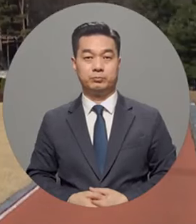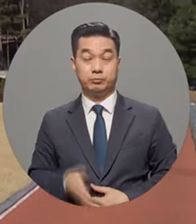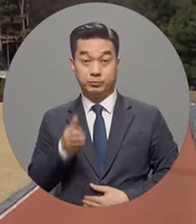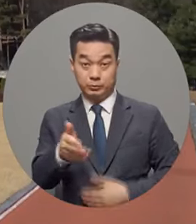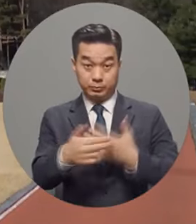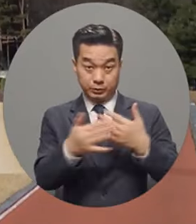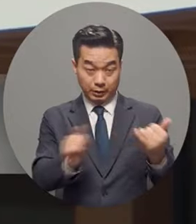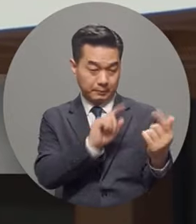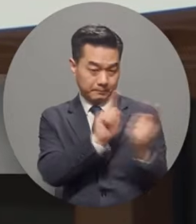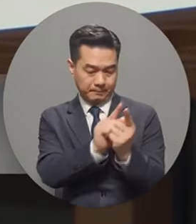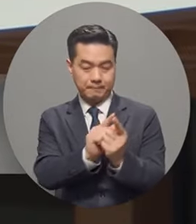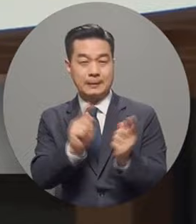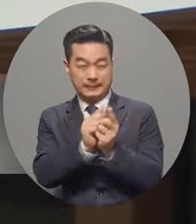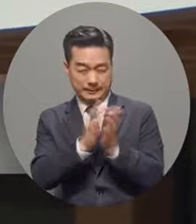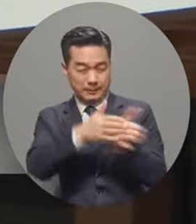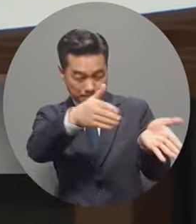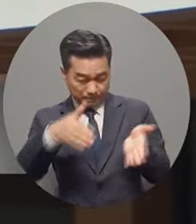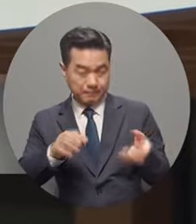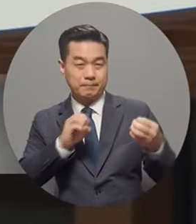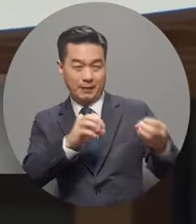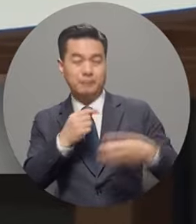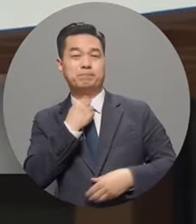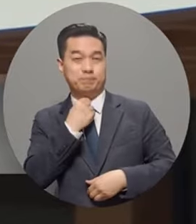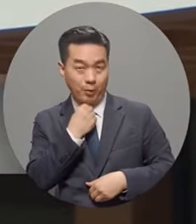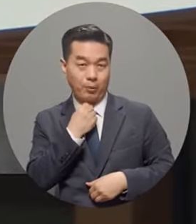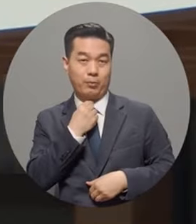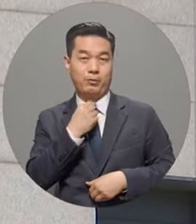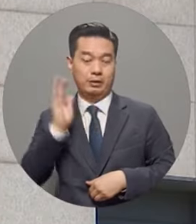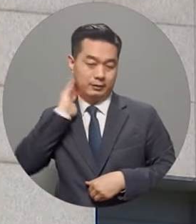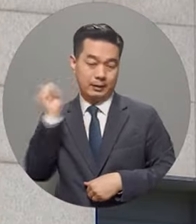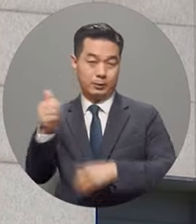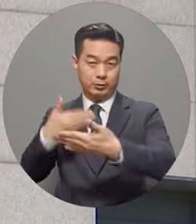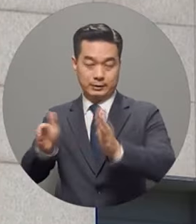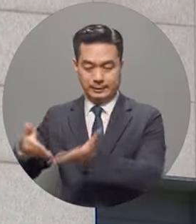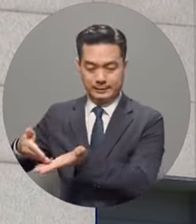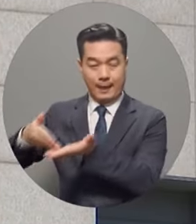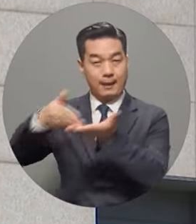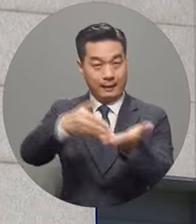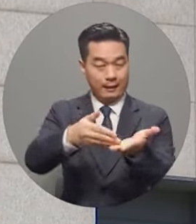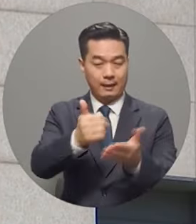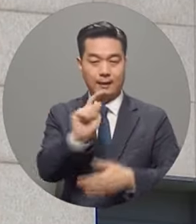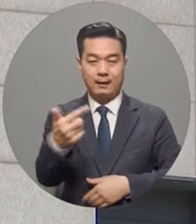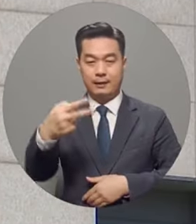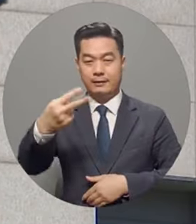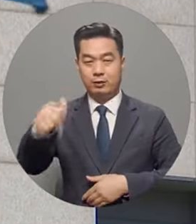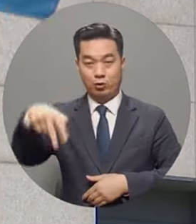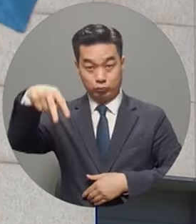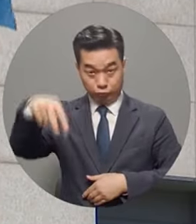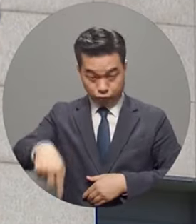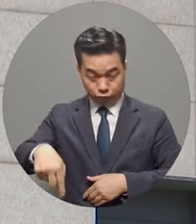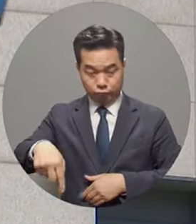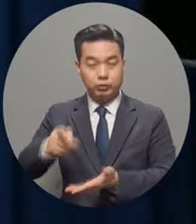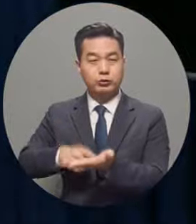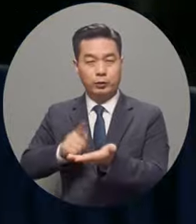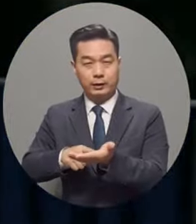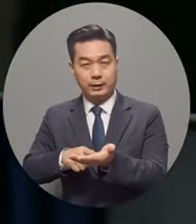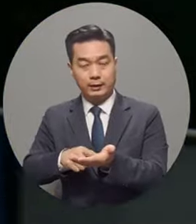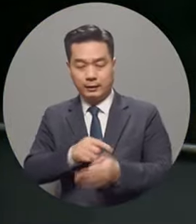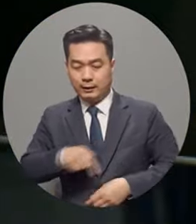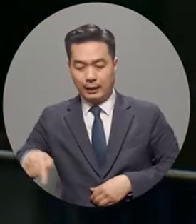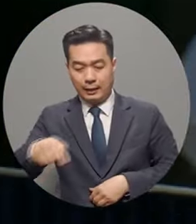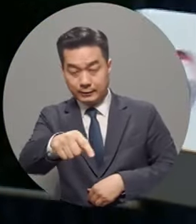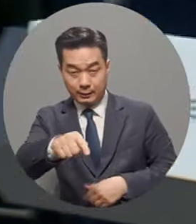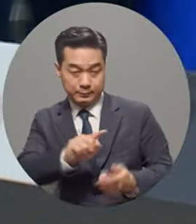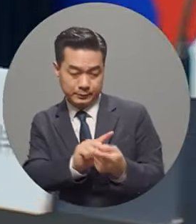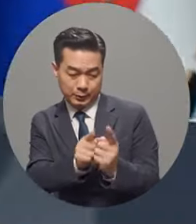전공의들을 만나 직접 이야기를 듣고 싶어 한다. 대통령실의 제안에 이어 한덕수 국무총리가 물밑 접촉을 언급한 뒤